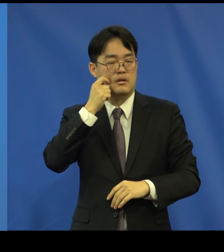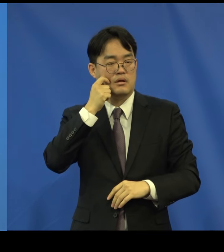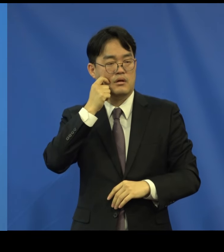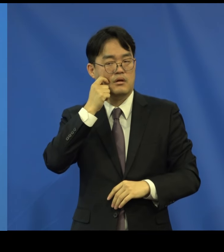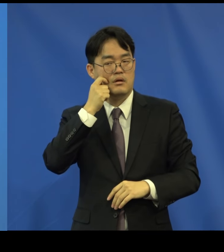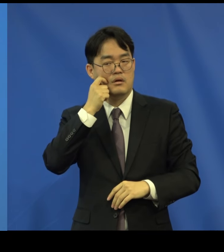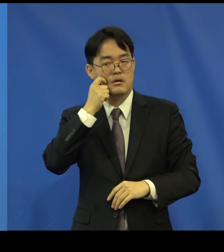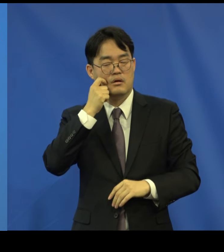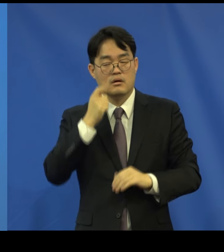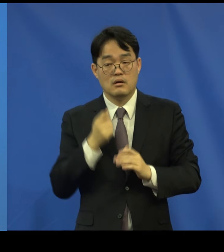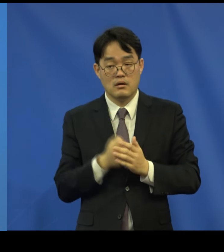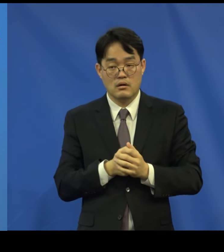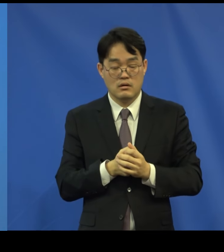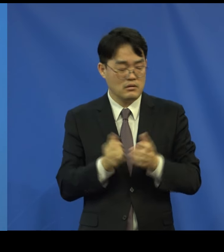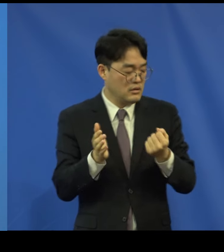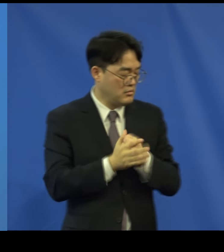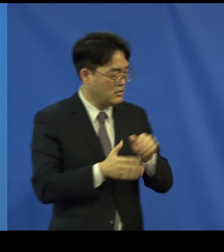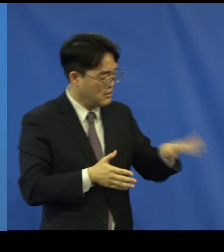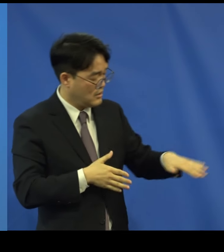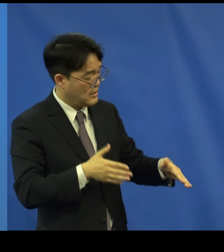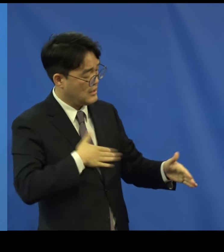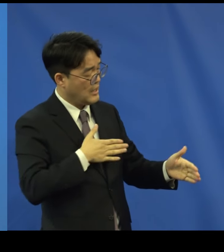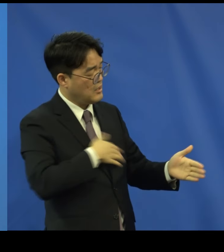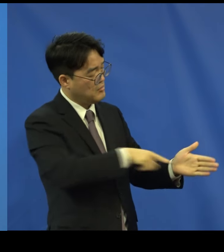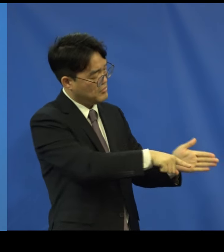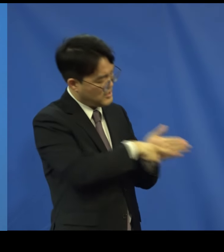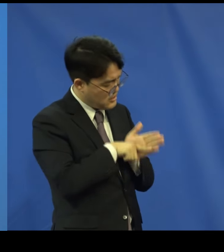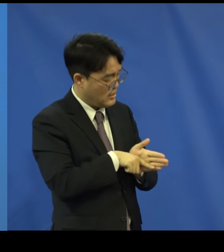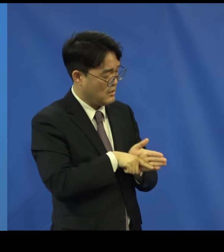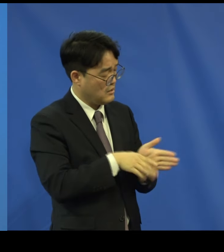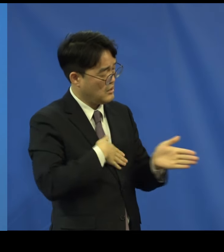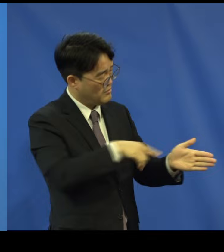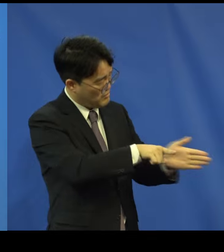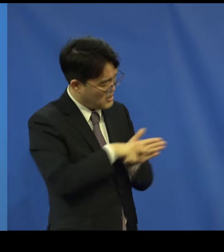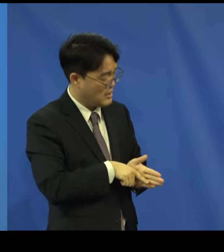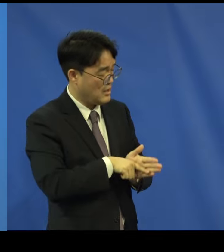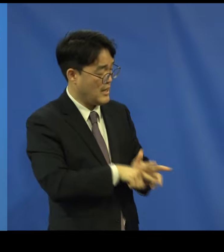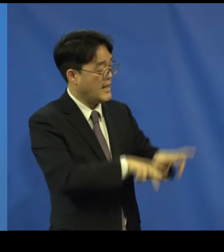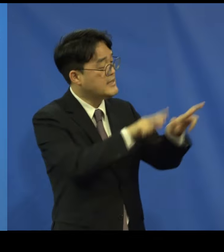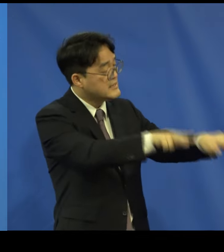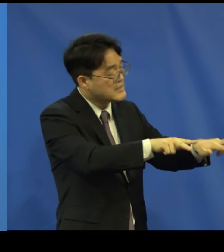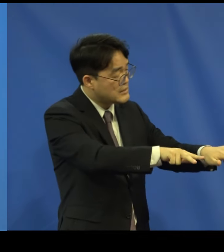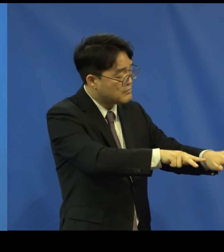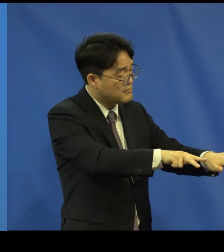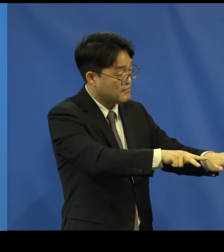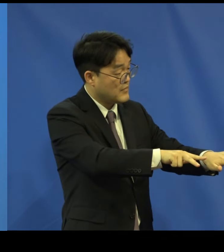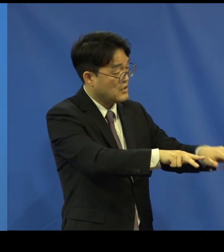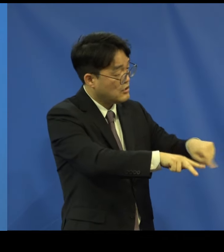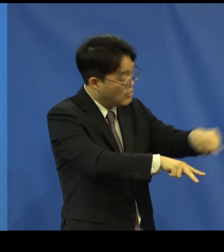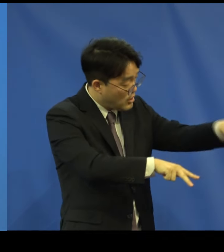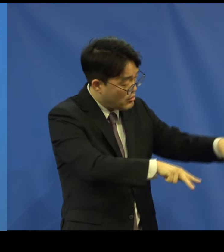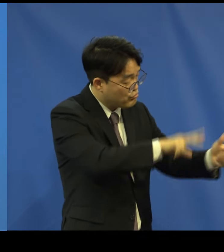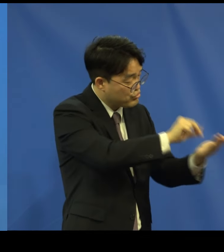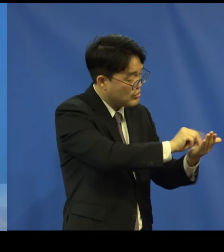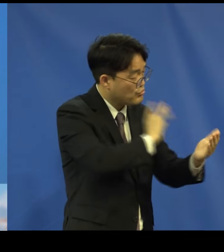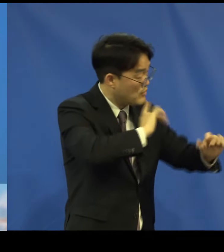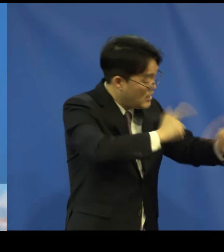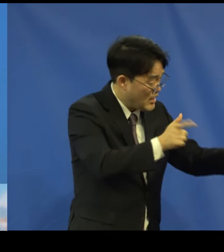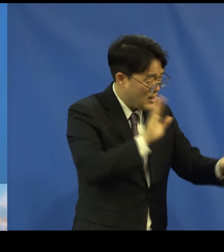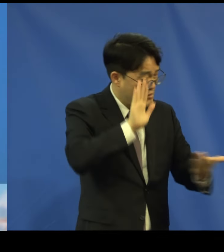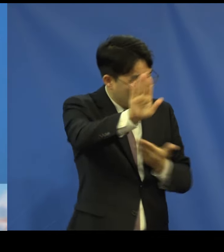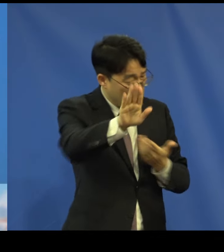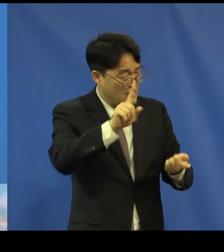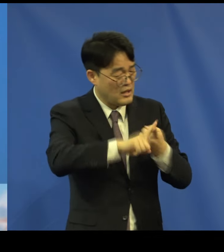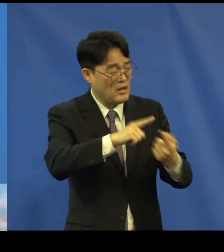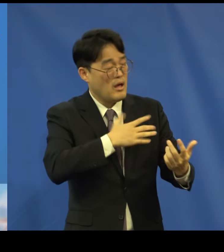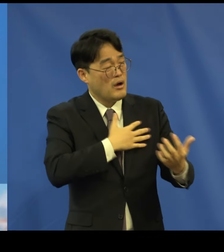현재적인 문제만을 위한 것이 아니라 영원의 문제로 연결시키고 있는 것입니다. 2절의 말씀을 다시 보면 내 아버지 집에